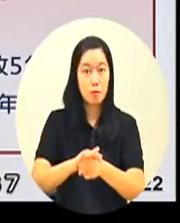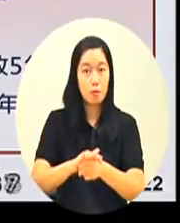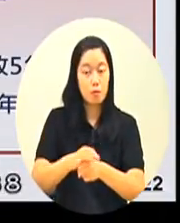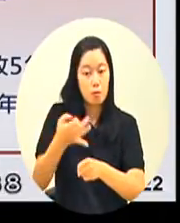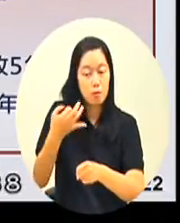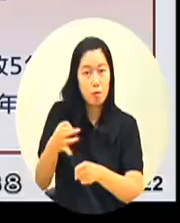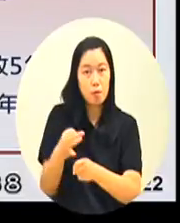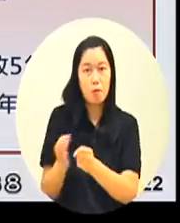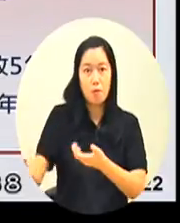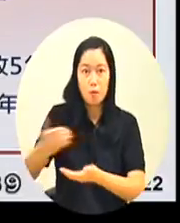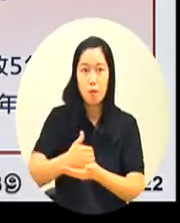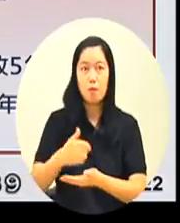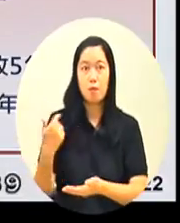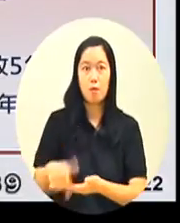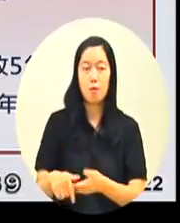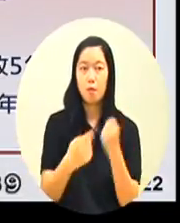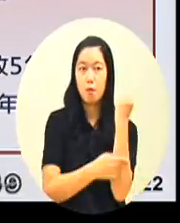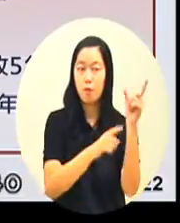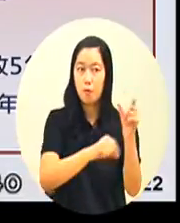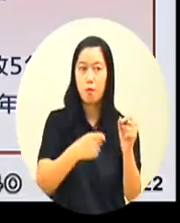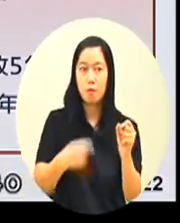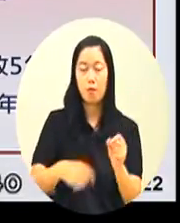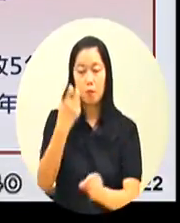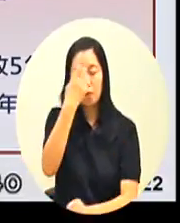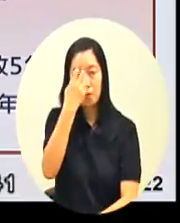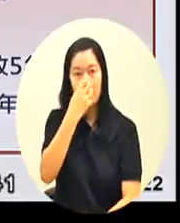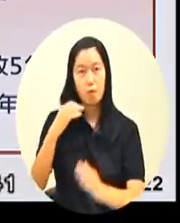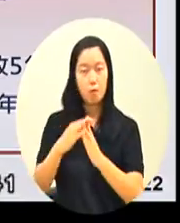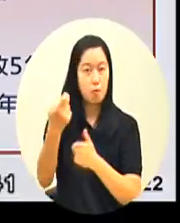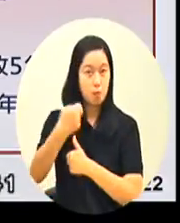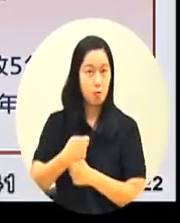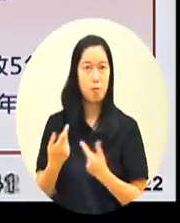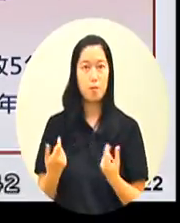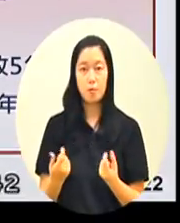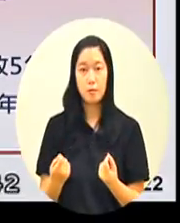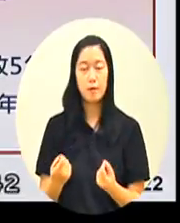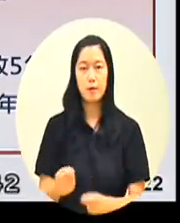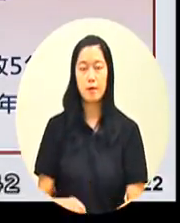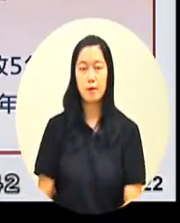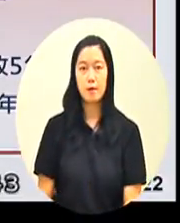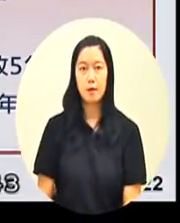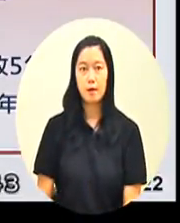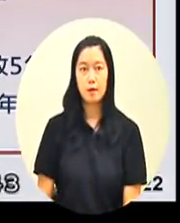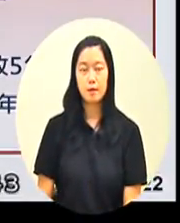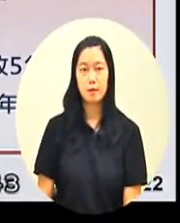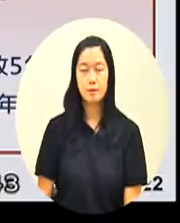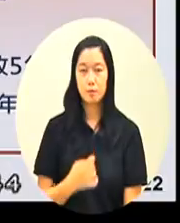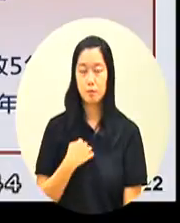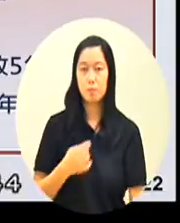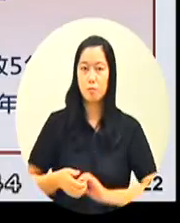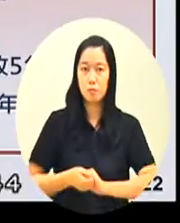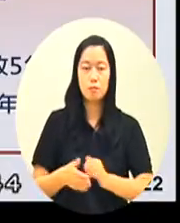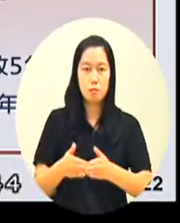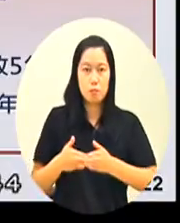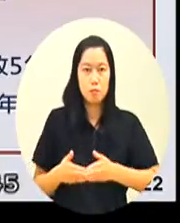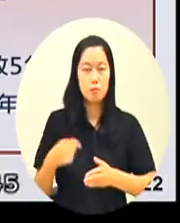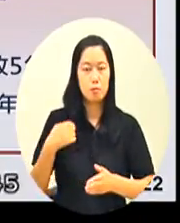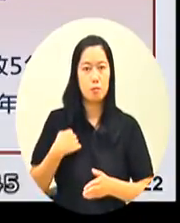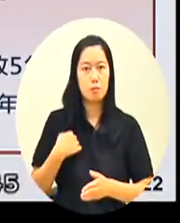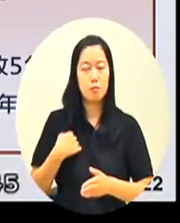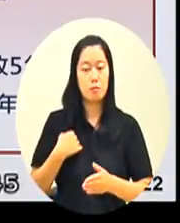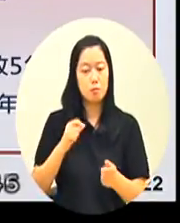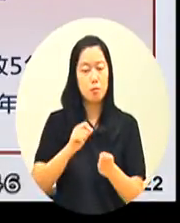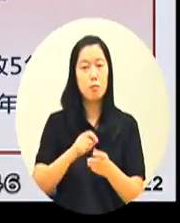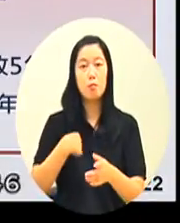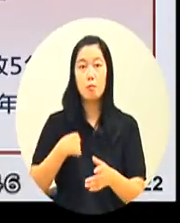令的规定也好，或者依据监察院的要求也好，我们是一定要开征这个使用补偿金，